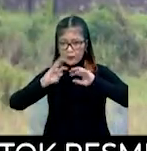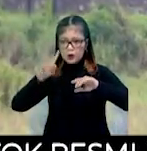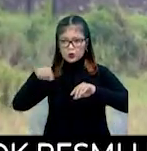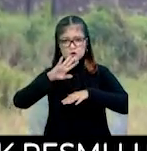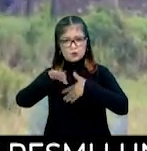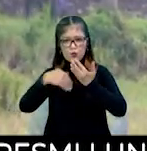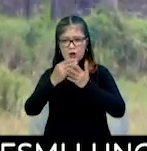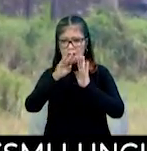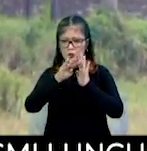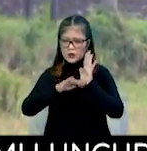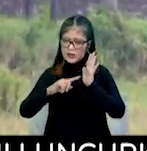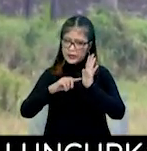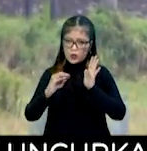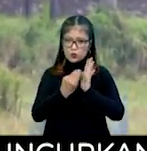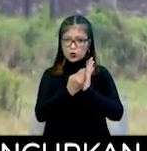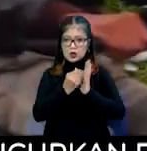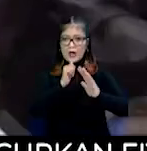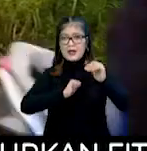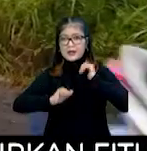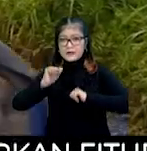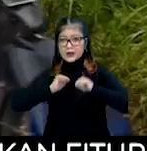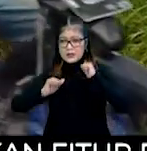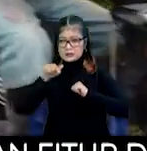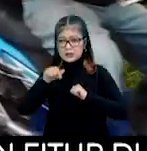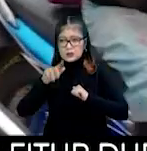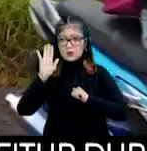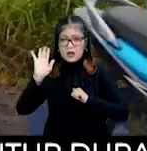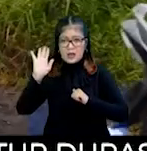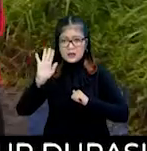mencegah aktivitas kegempaan Gunung Semeru justru menimbulkan korban.